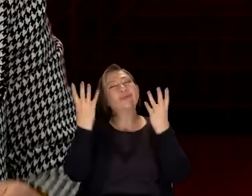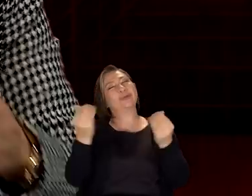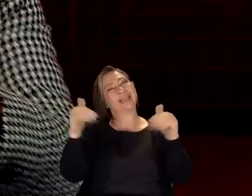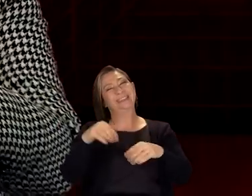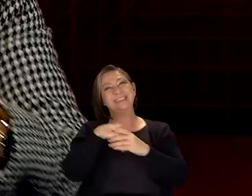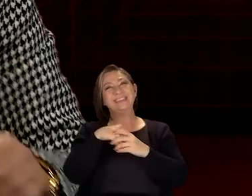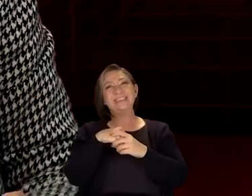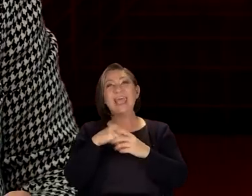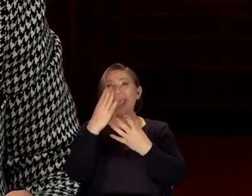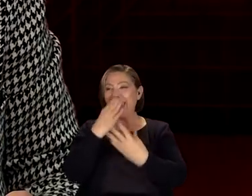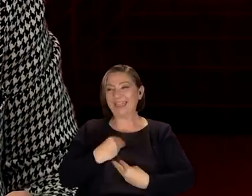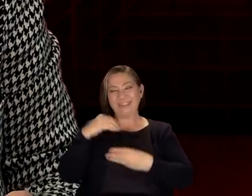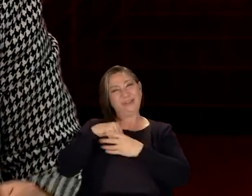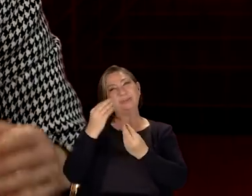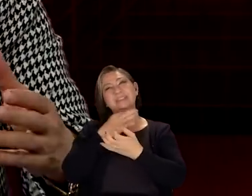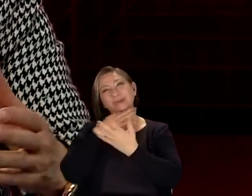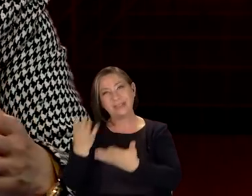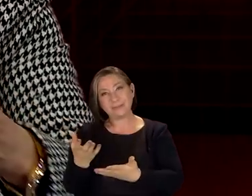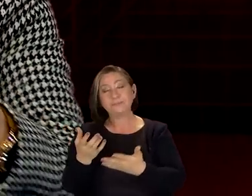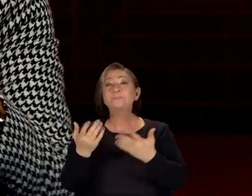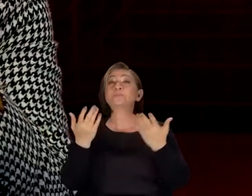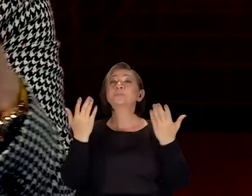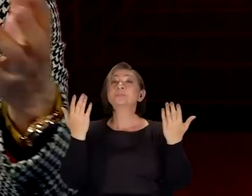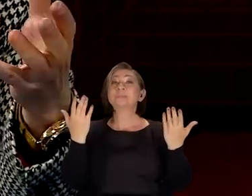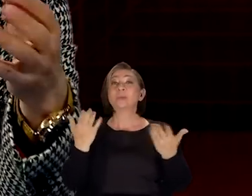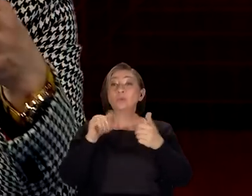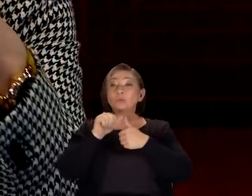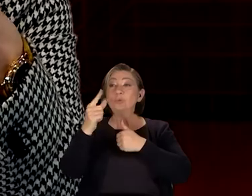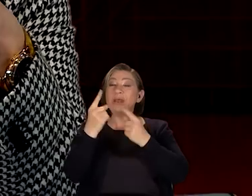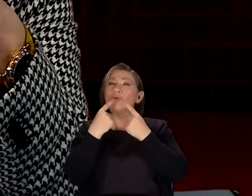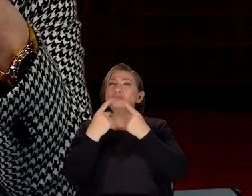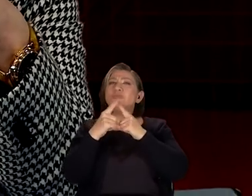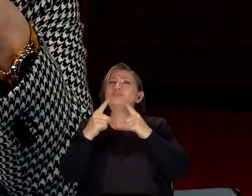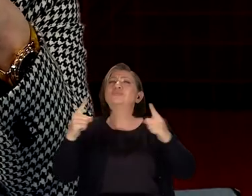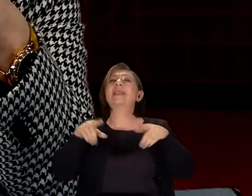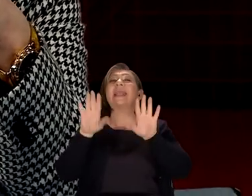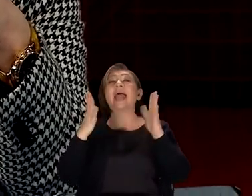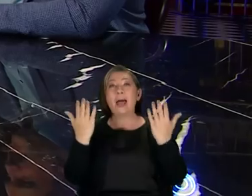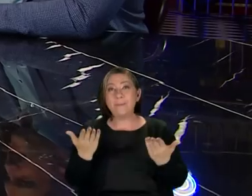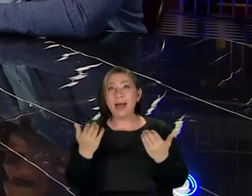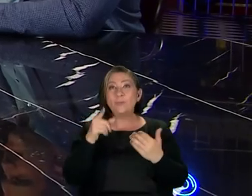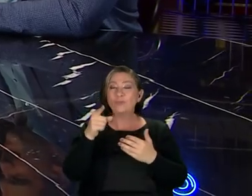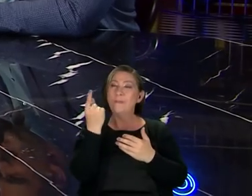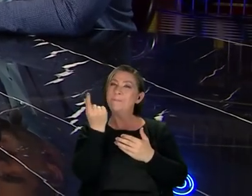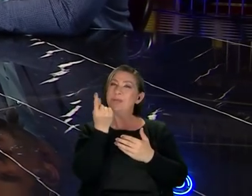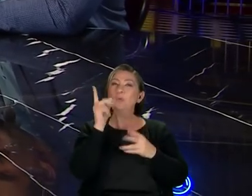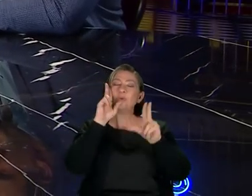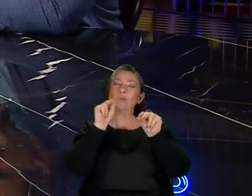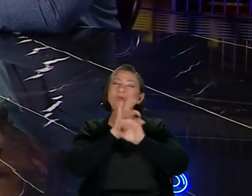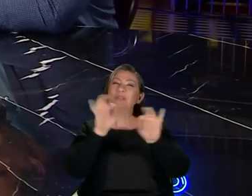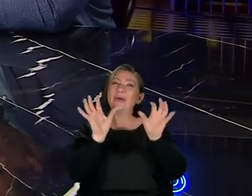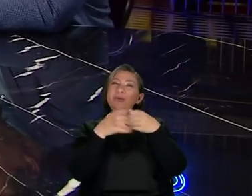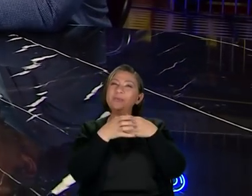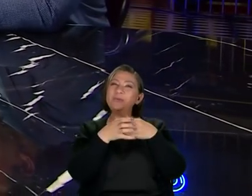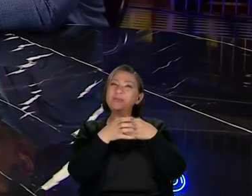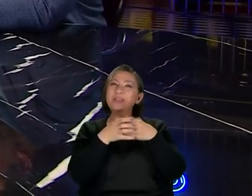oldum. Ayrıca da hediye için de çok teşekkür ederim. Tabii ki bu uzun bir görüşme değil ama bu da bir Uykusuzlar Kulübü de